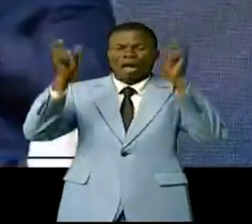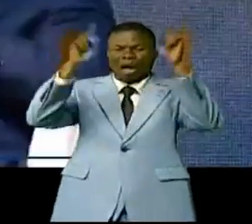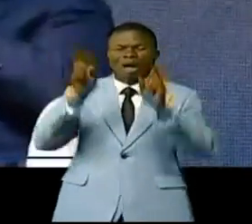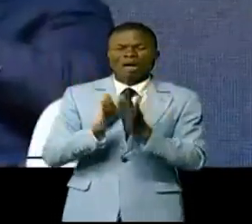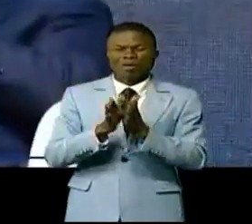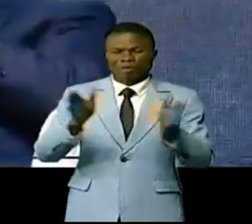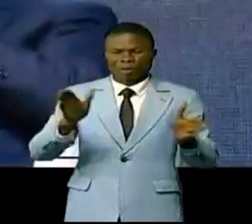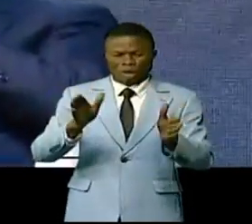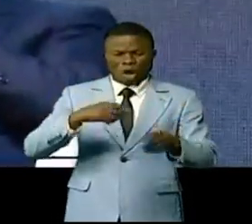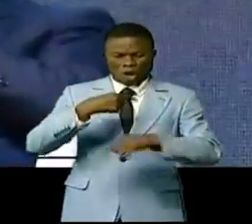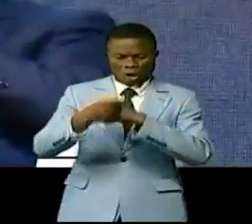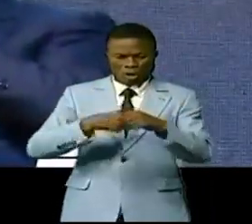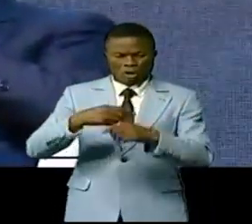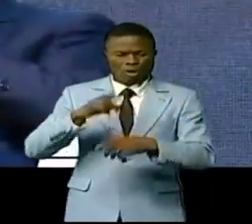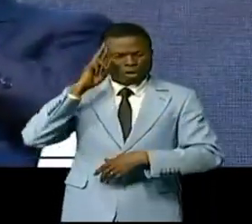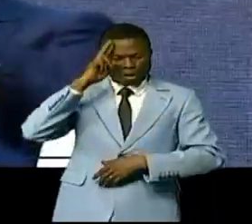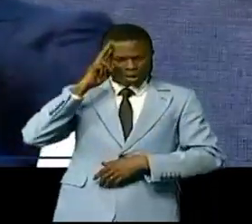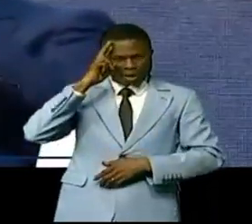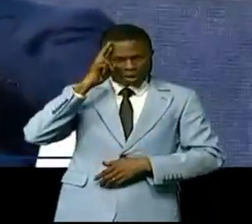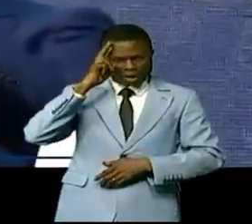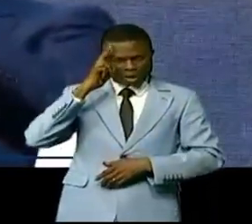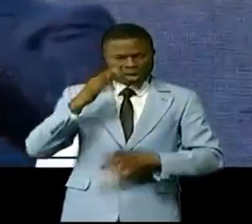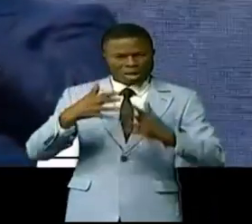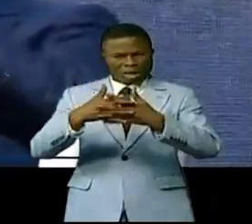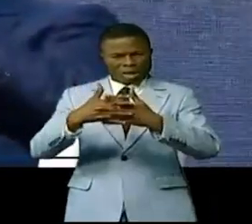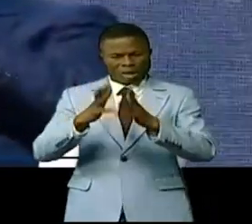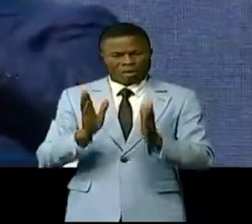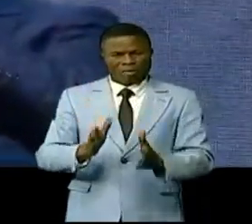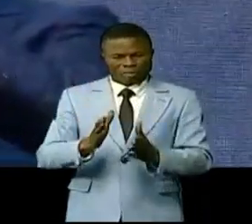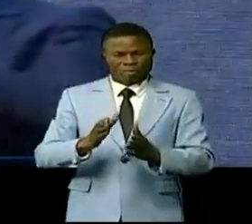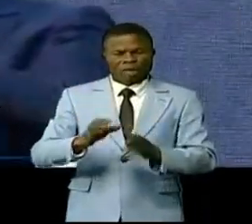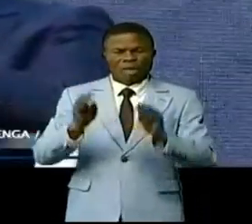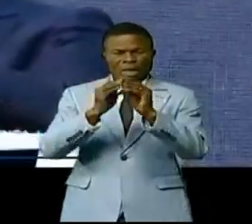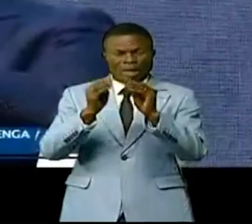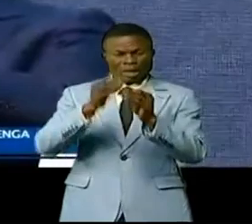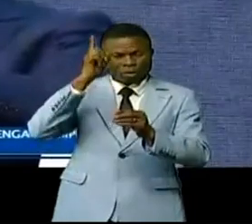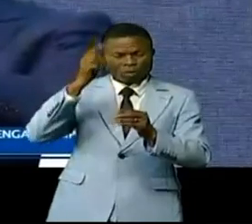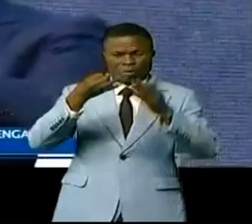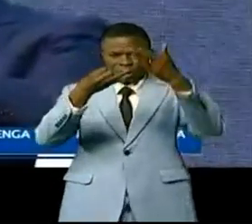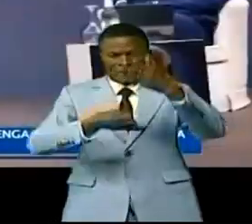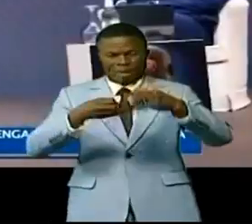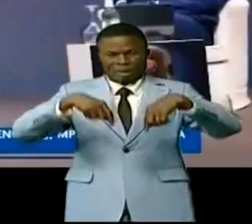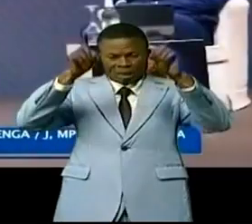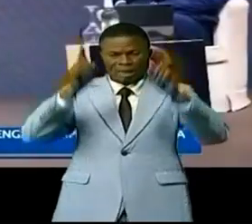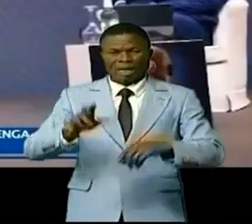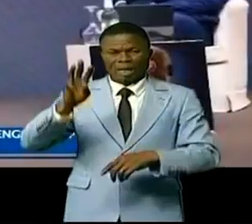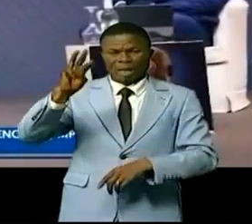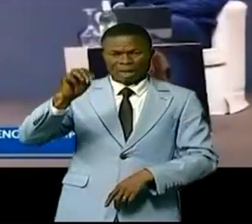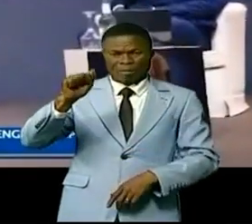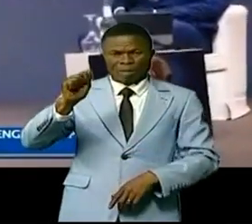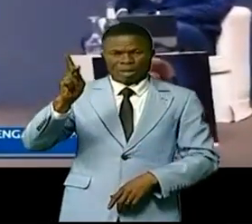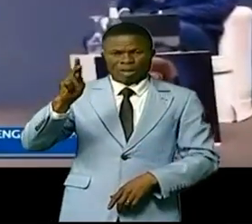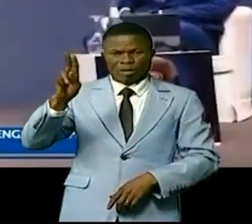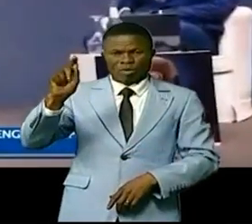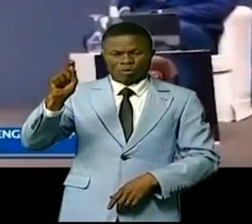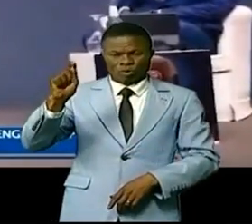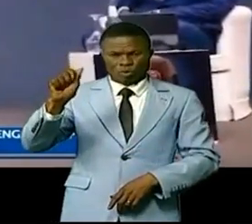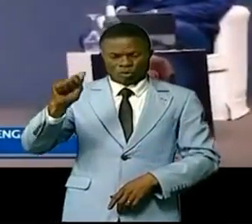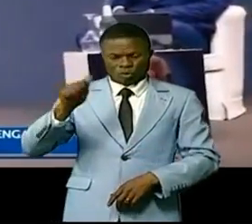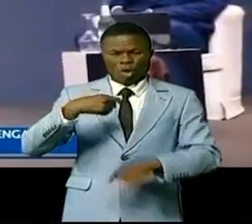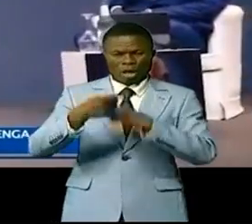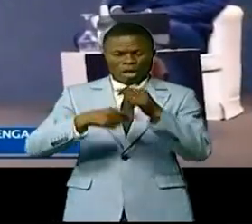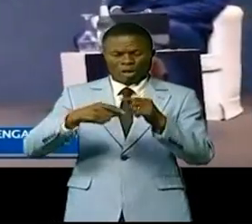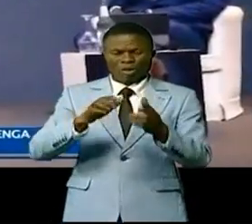en ouvrant une réflexion à des partenaires. Ce premier panel de la 7e édition de Makutano a été animé par Christian